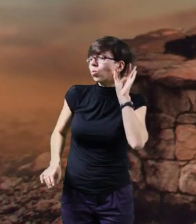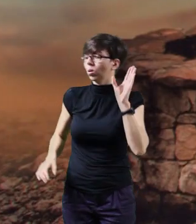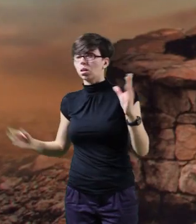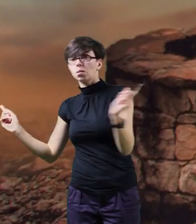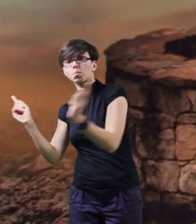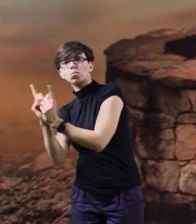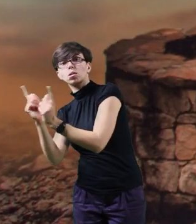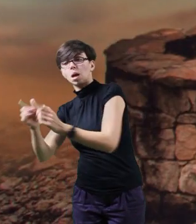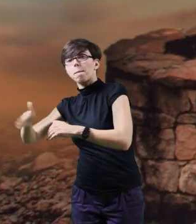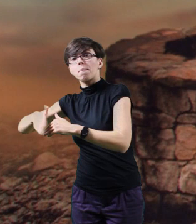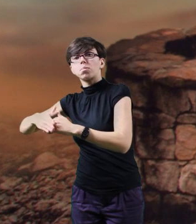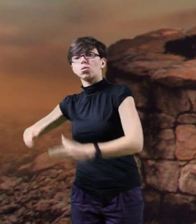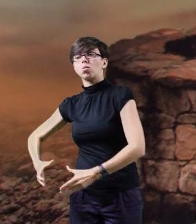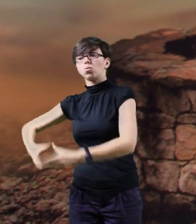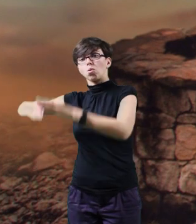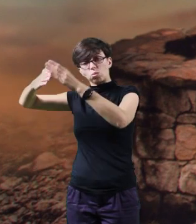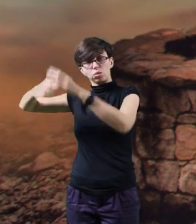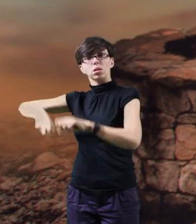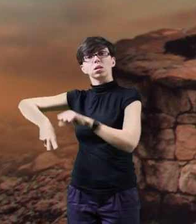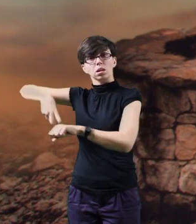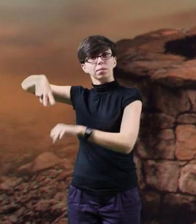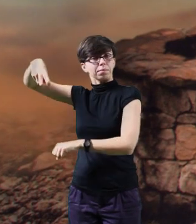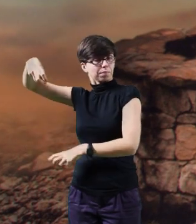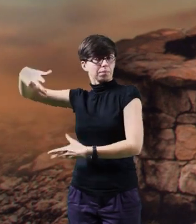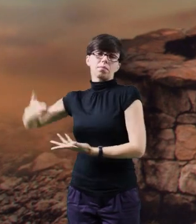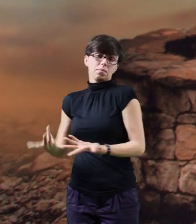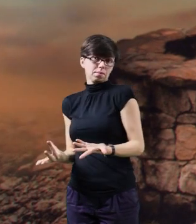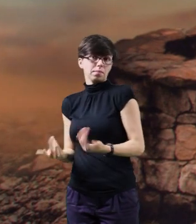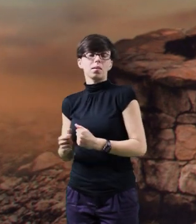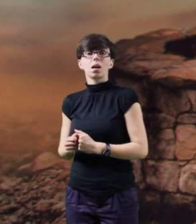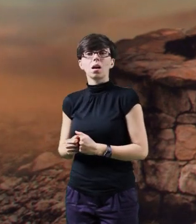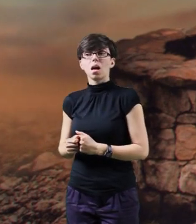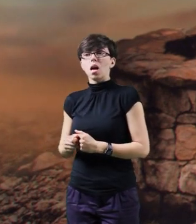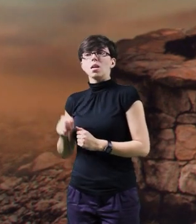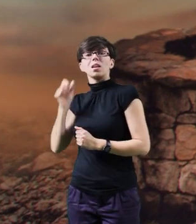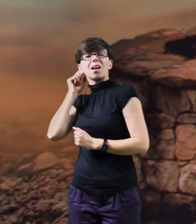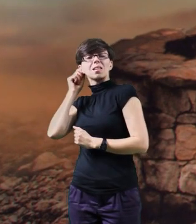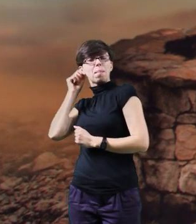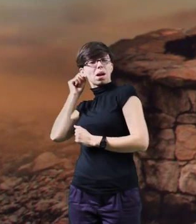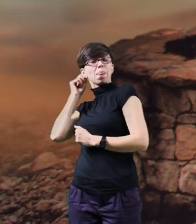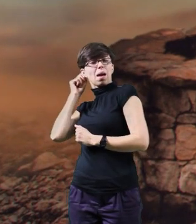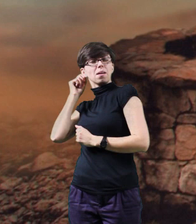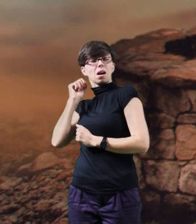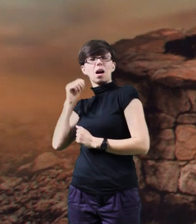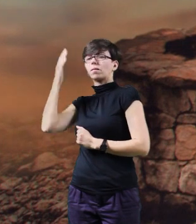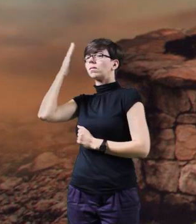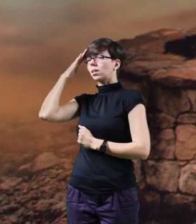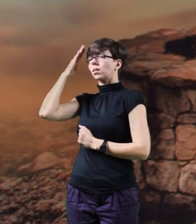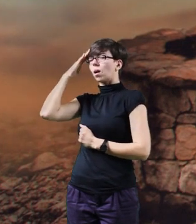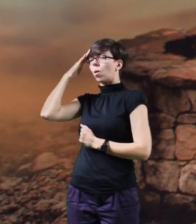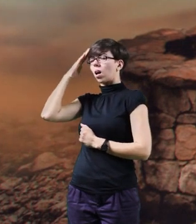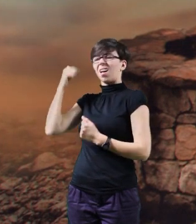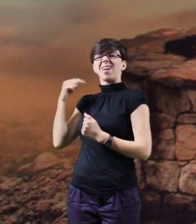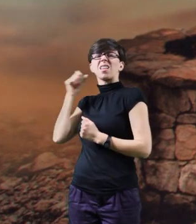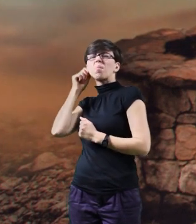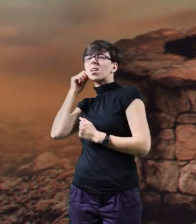poplotkować pożyć chwilę życiem innych i właśnie tego ostatniego boi się